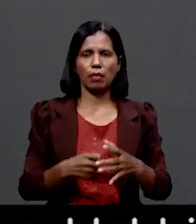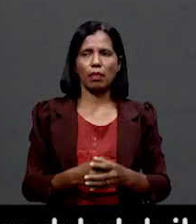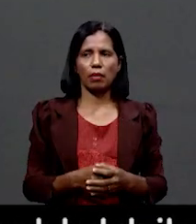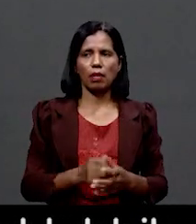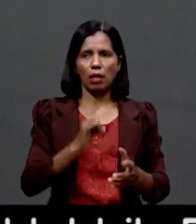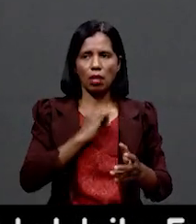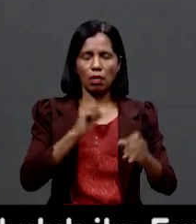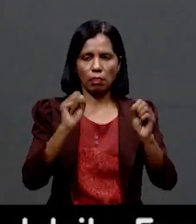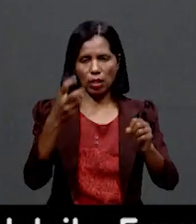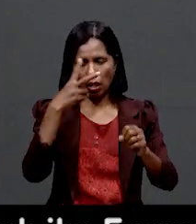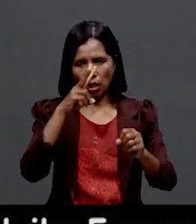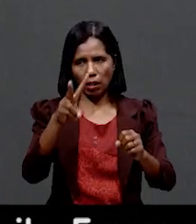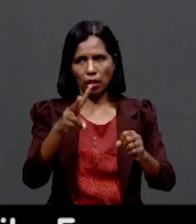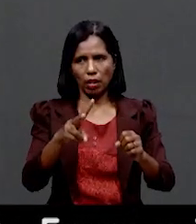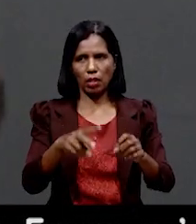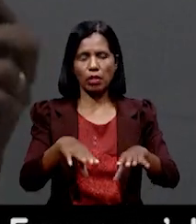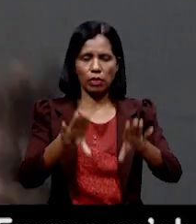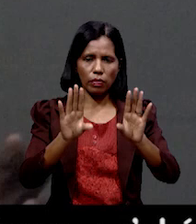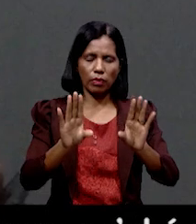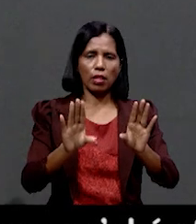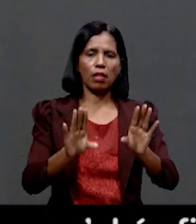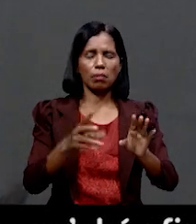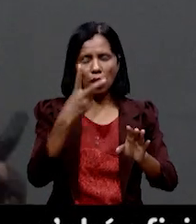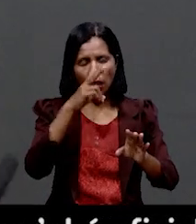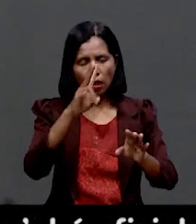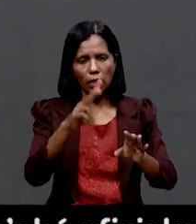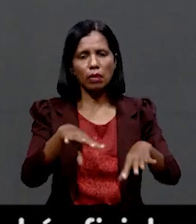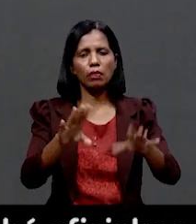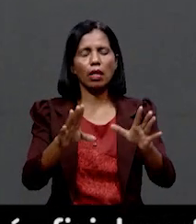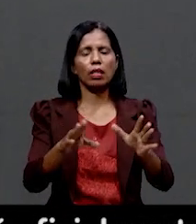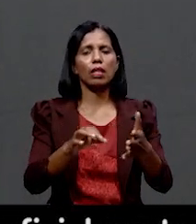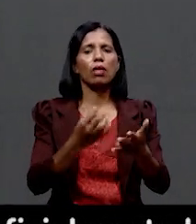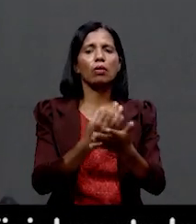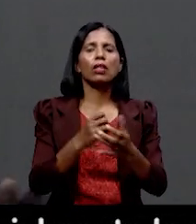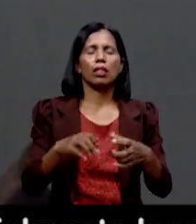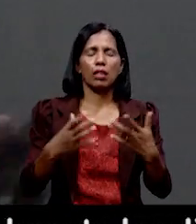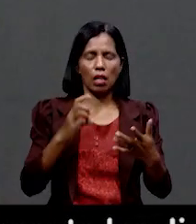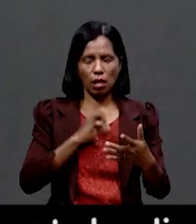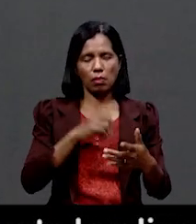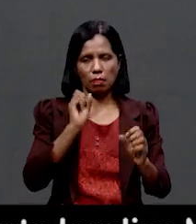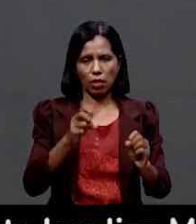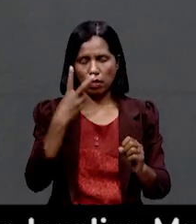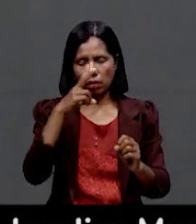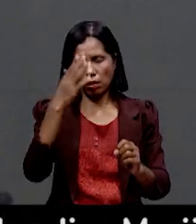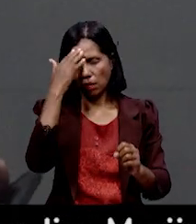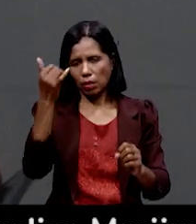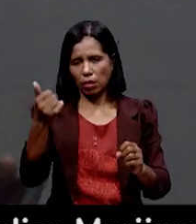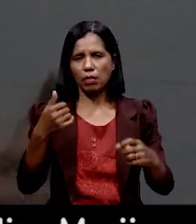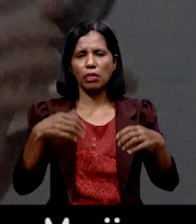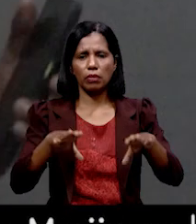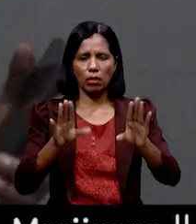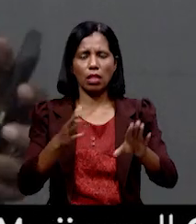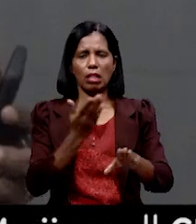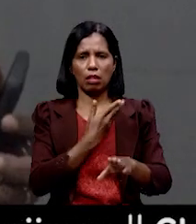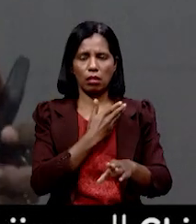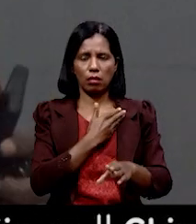hau bel hare to ini presyo ya ne hau bawa supis putur bel hare tambah saya nama kira buat ne mai be razau ni